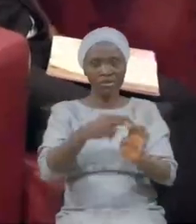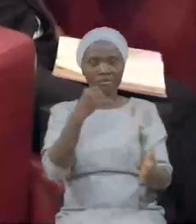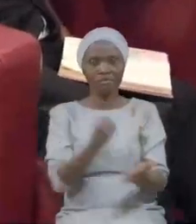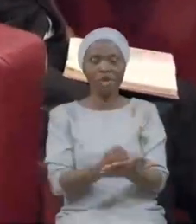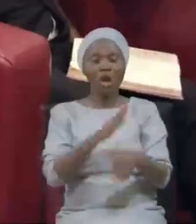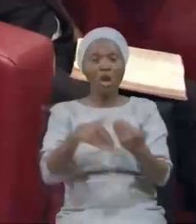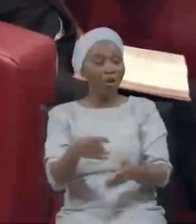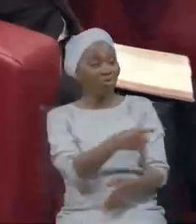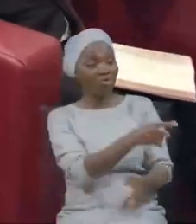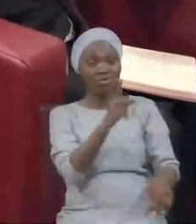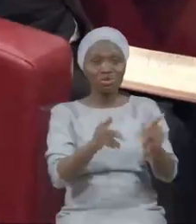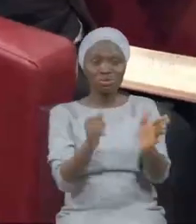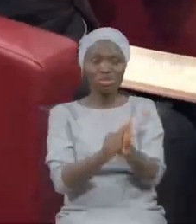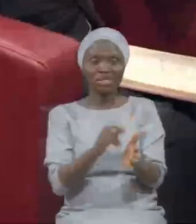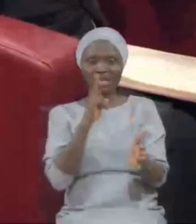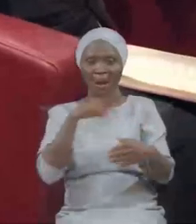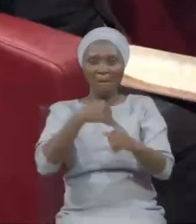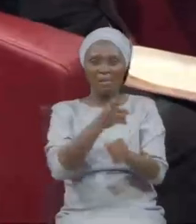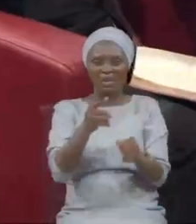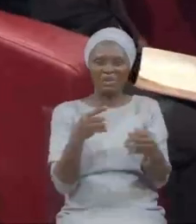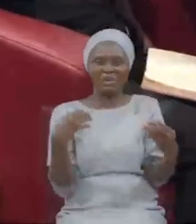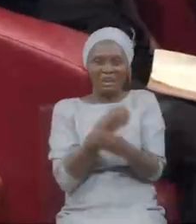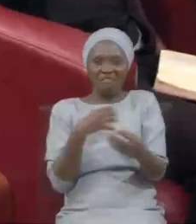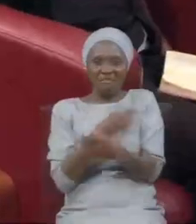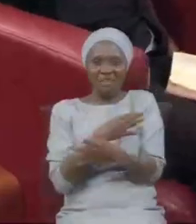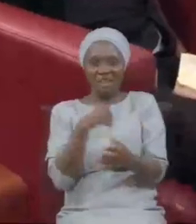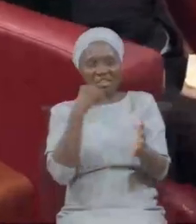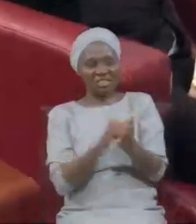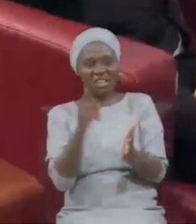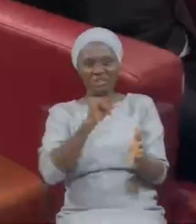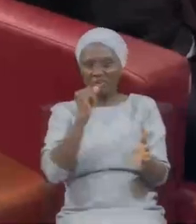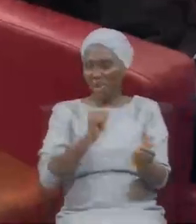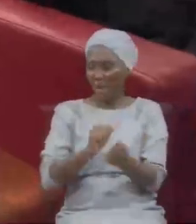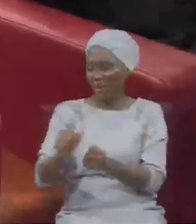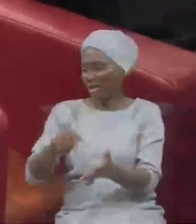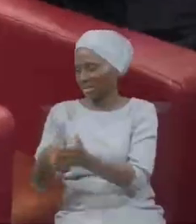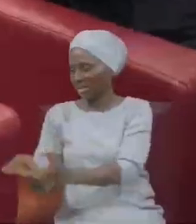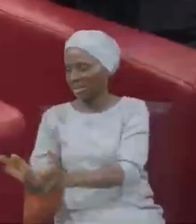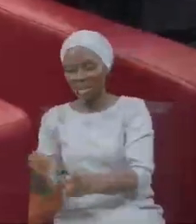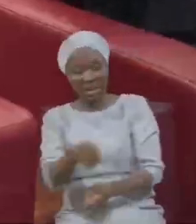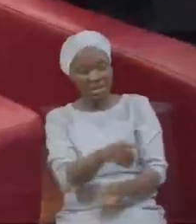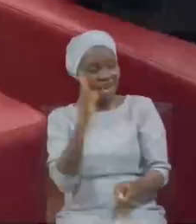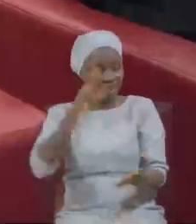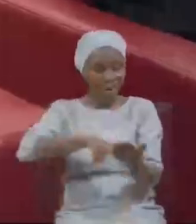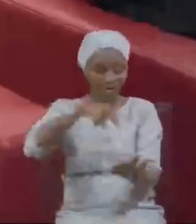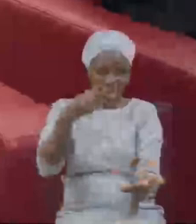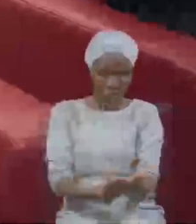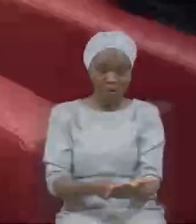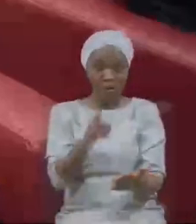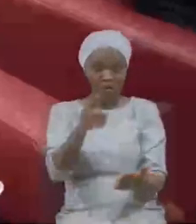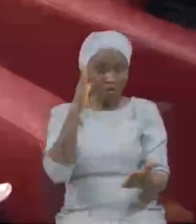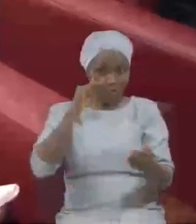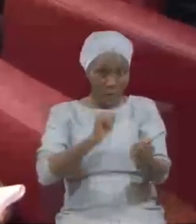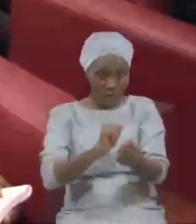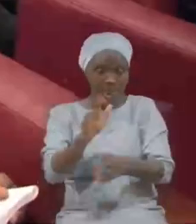Tous ceux qui vous terrorisent et qui disent que vous n'allez pas passer par cette voie, ils vont tomber, vous allez passer par ce